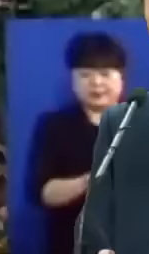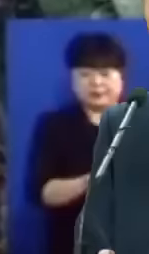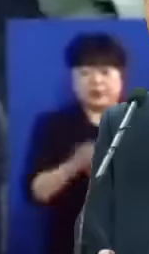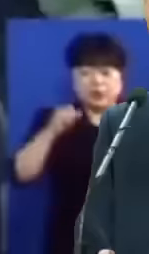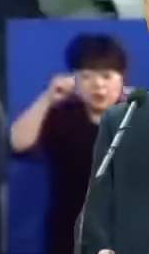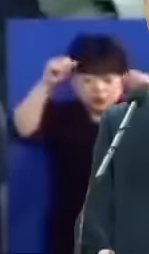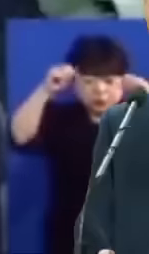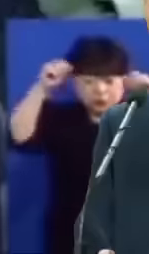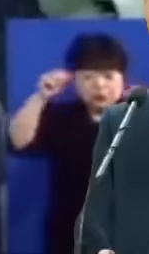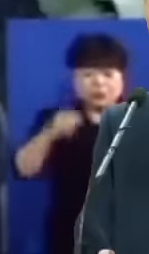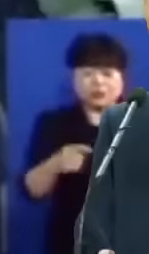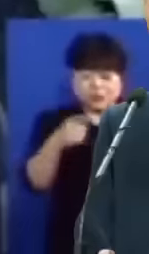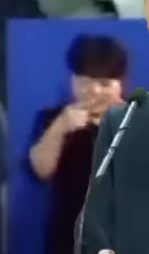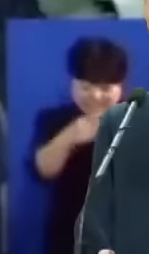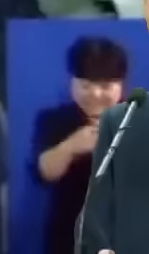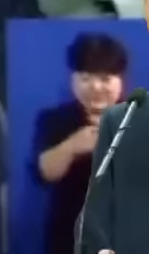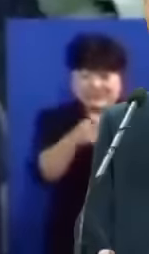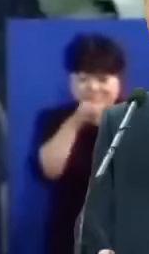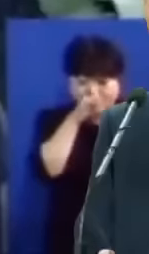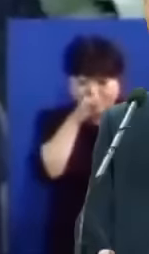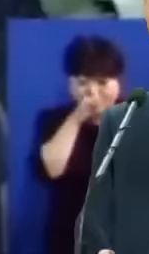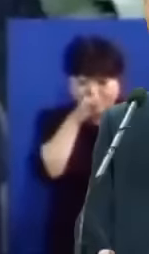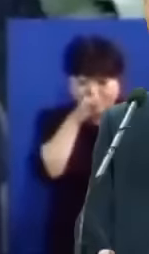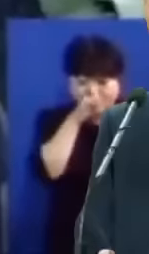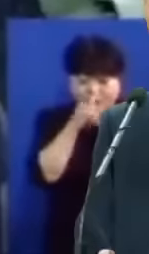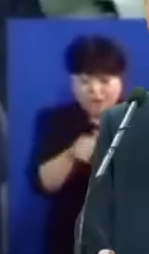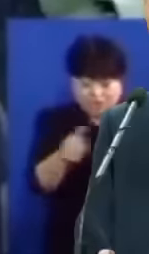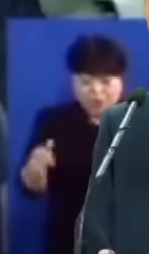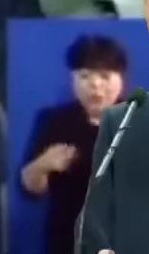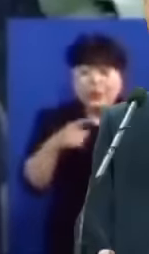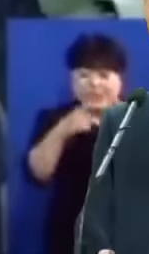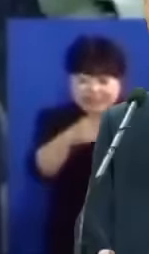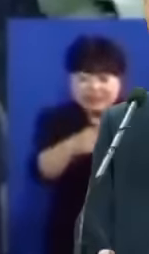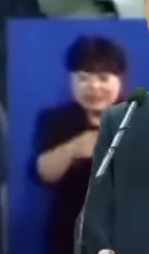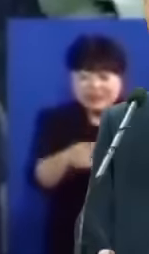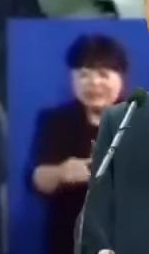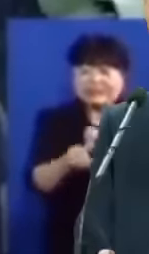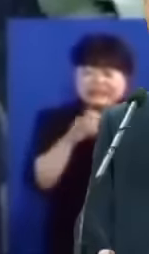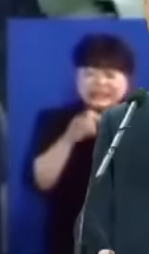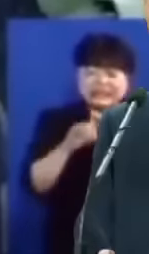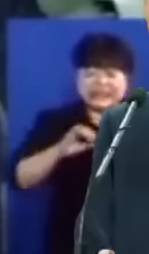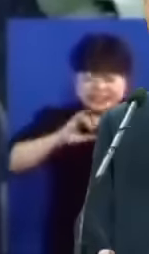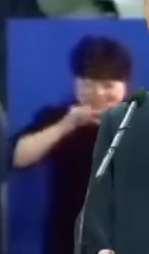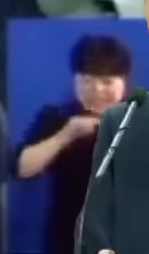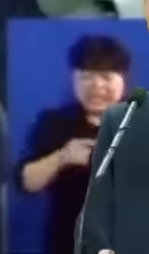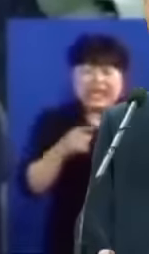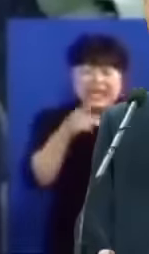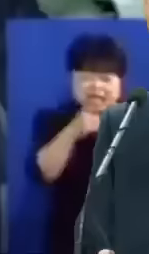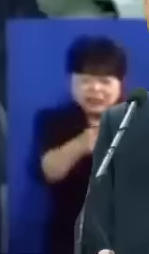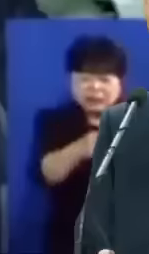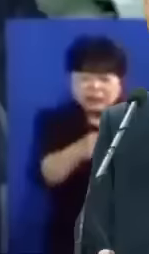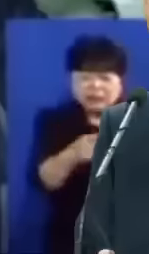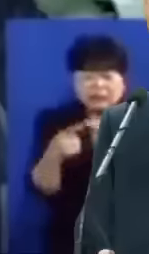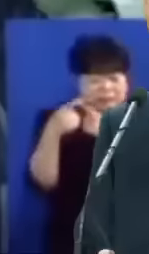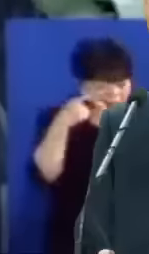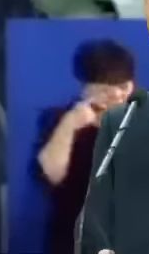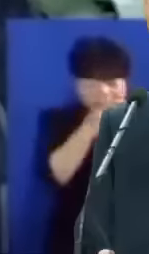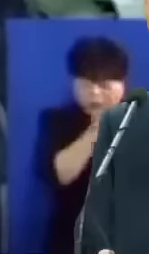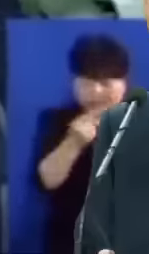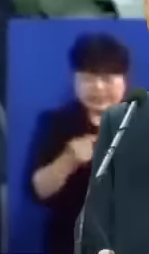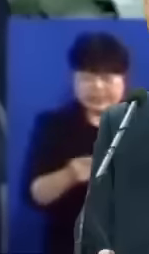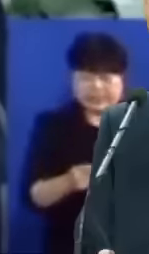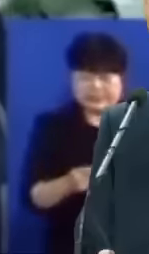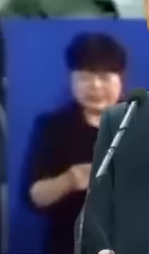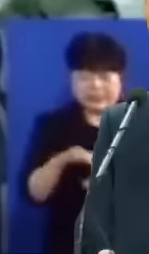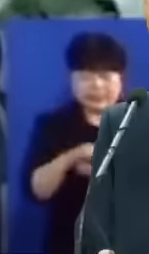운동도 세계에서 1등을 하는 사람이 많지만은 이혼도 1등을 하고 자살도 1등을 하니 별로 명예롭지 못합니다.